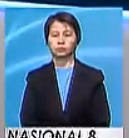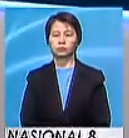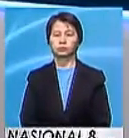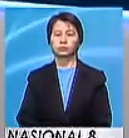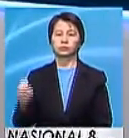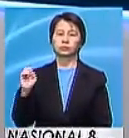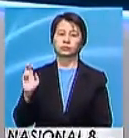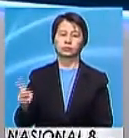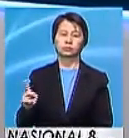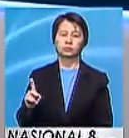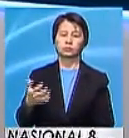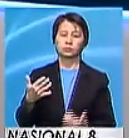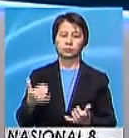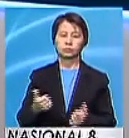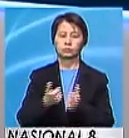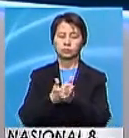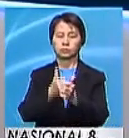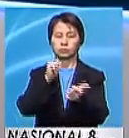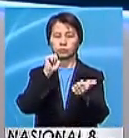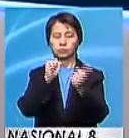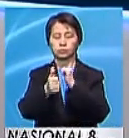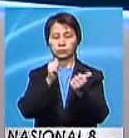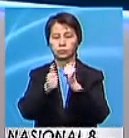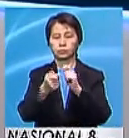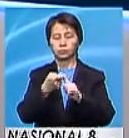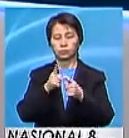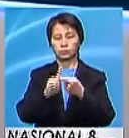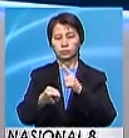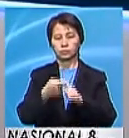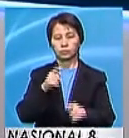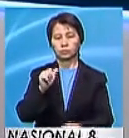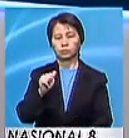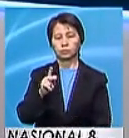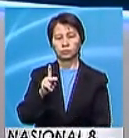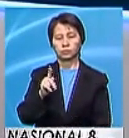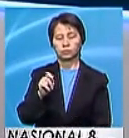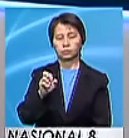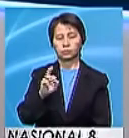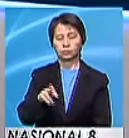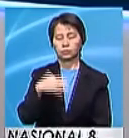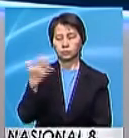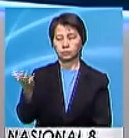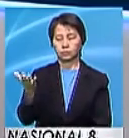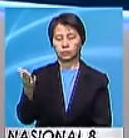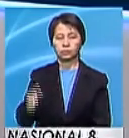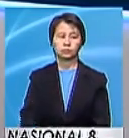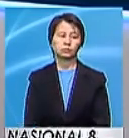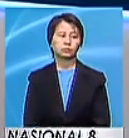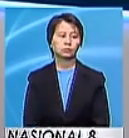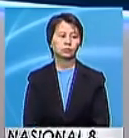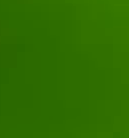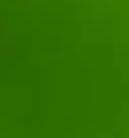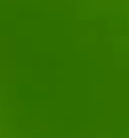Baik, seketika nanti ikuti segmen sukan bersama rakan penyampai Akhtar Hamzah. Baik, silakan Akhtar.